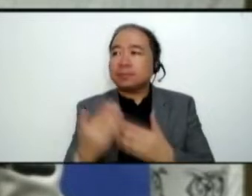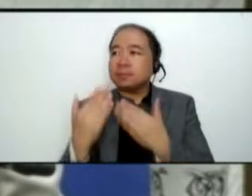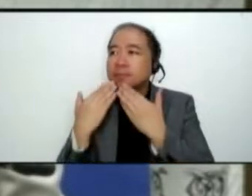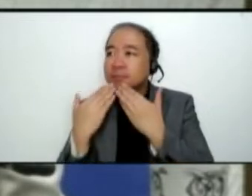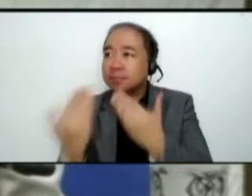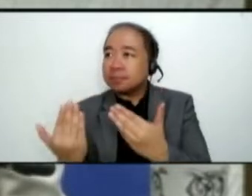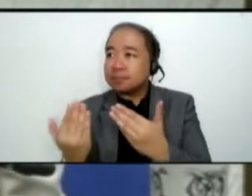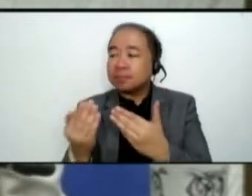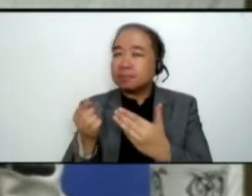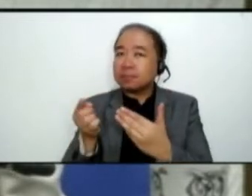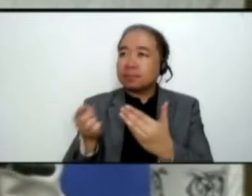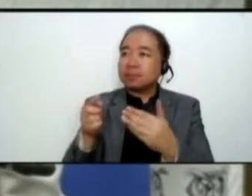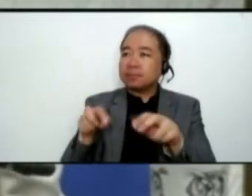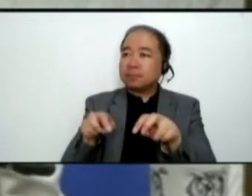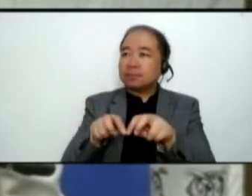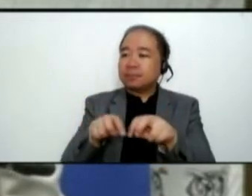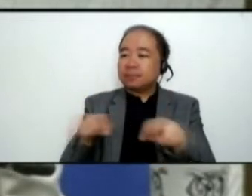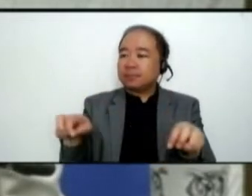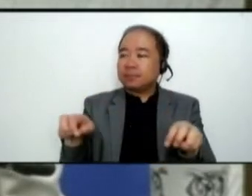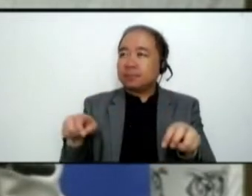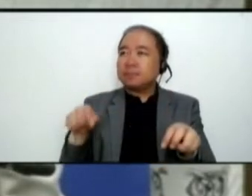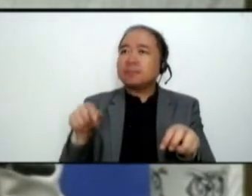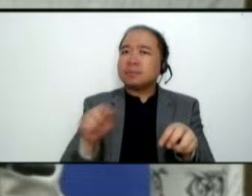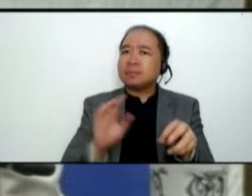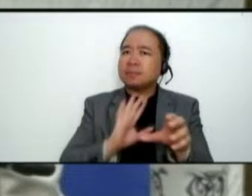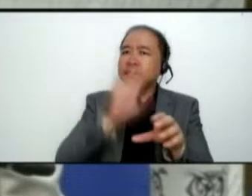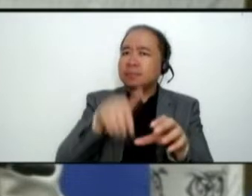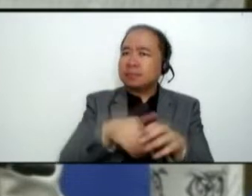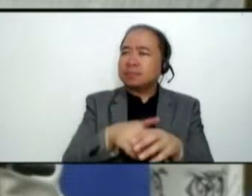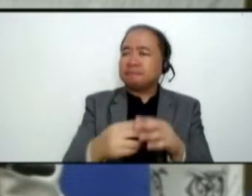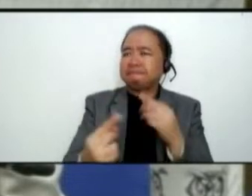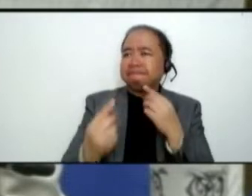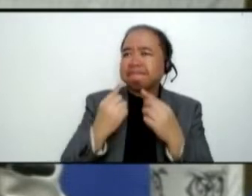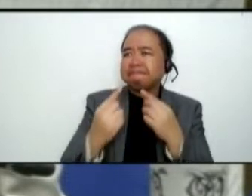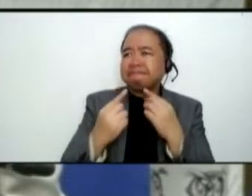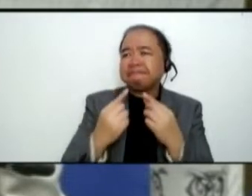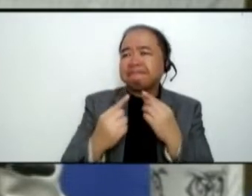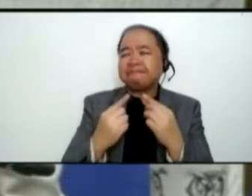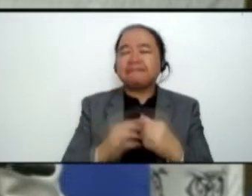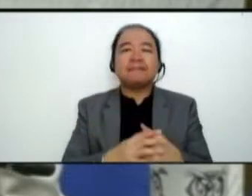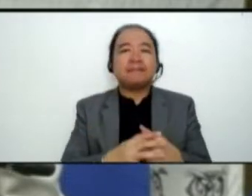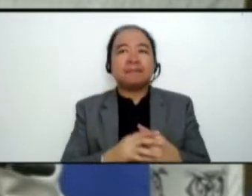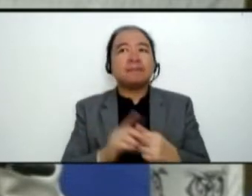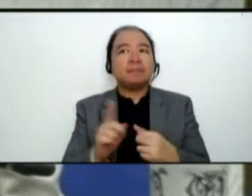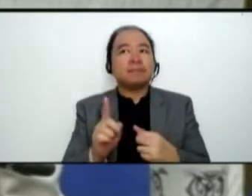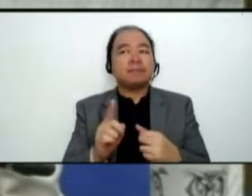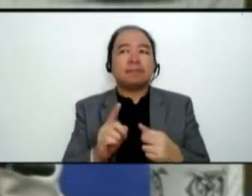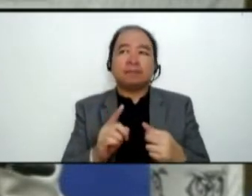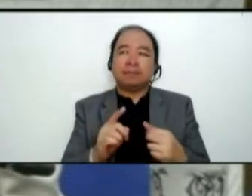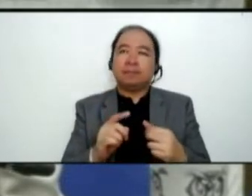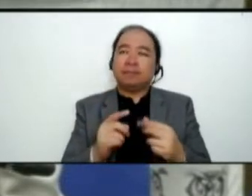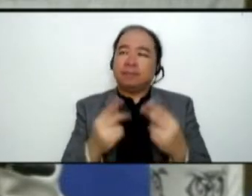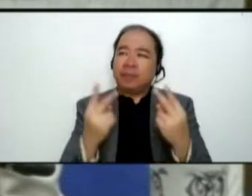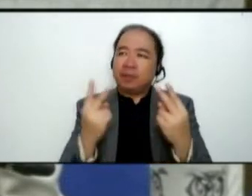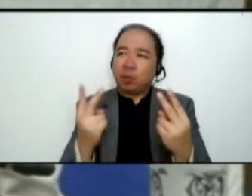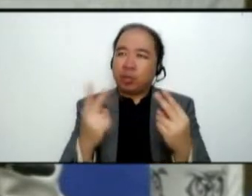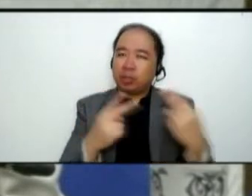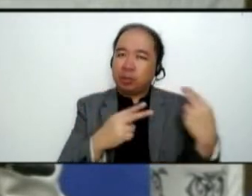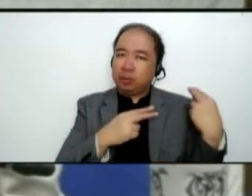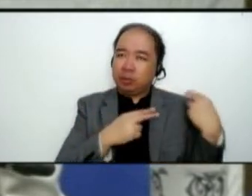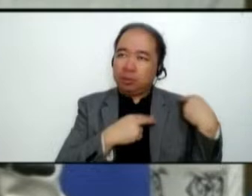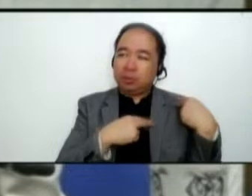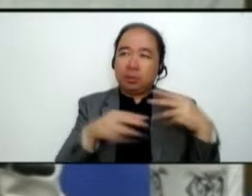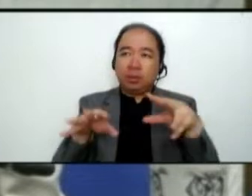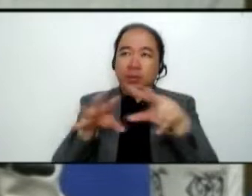дискуссию. Хотел бы отметить, что основной ролью семьи является рождение и воспитание детей, передача социального